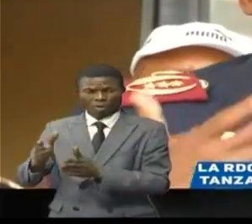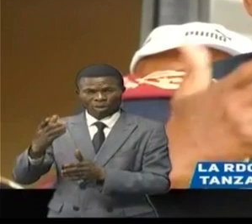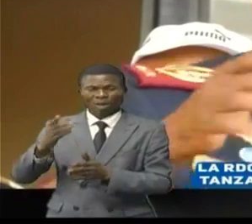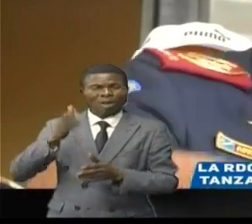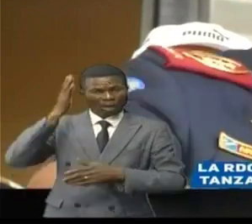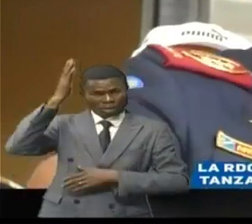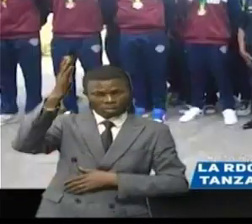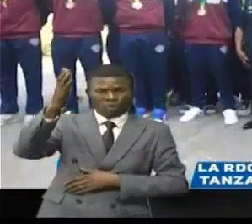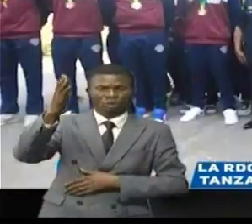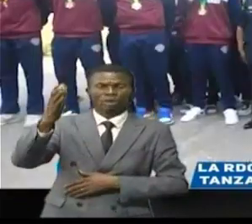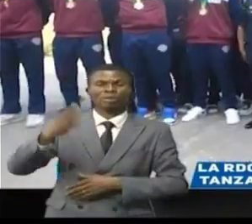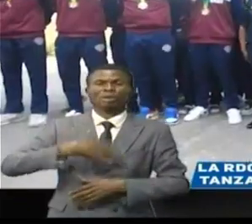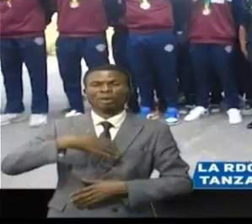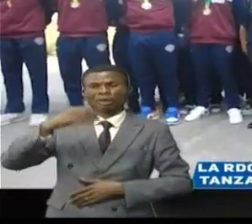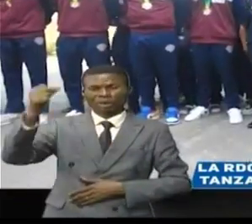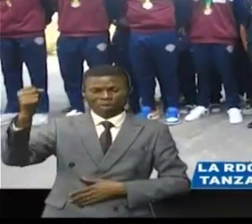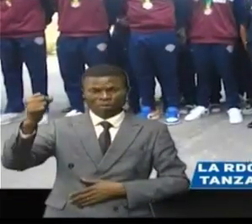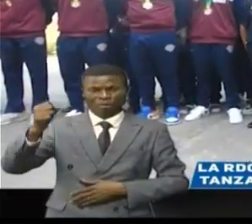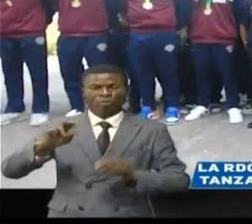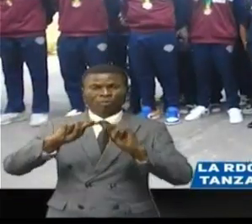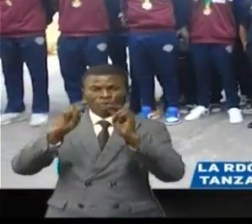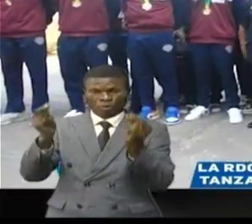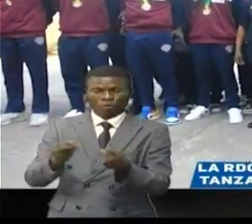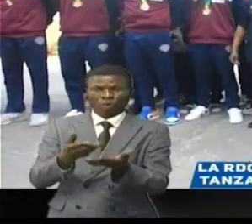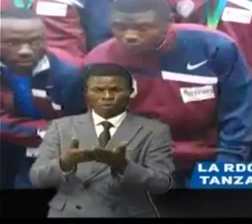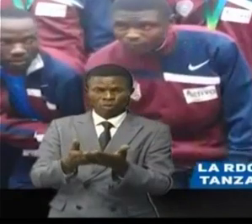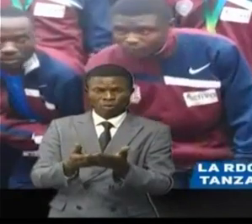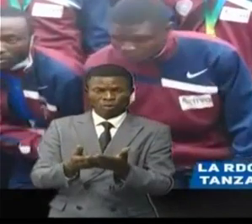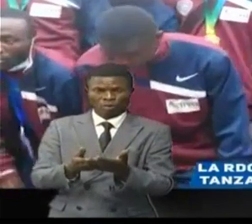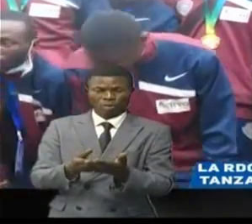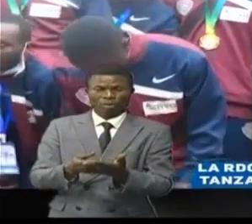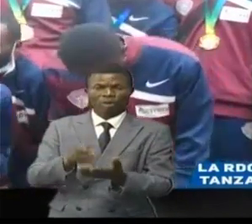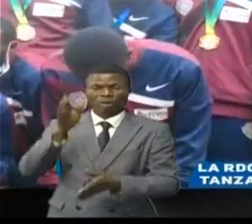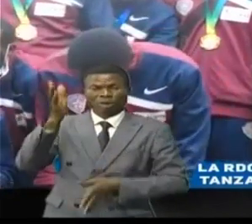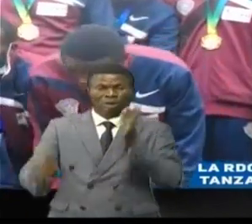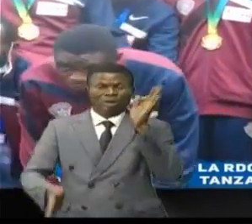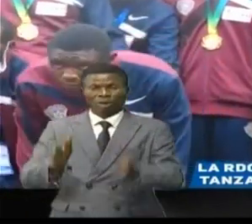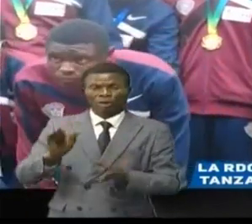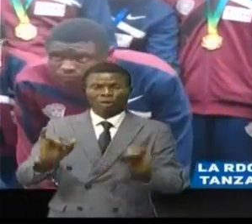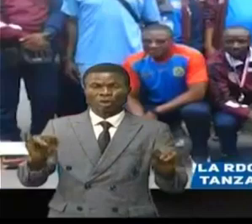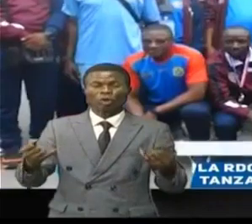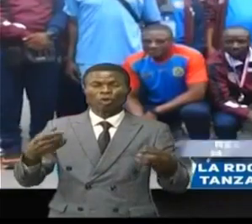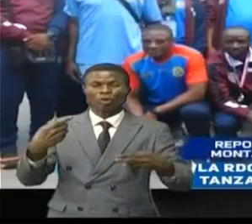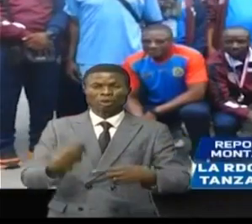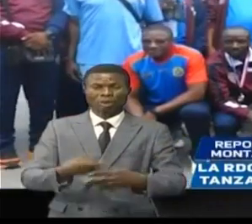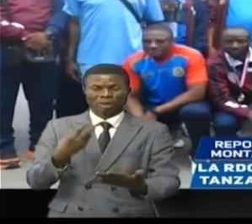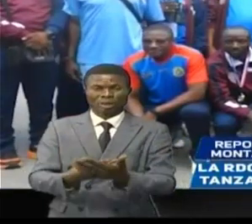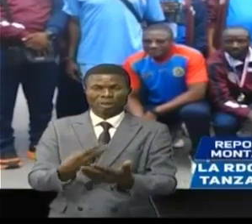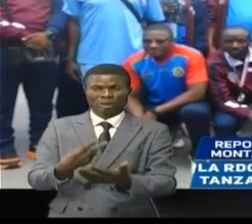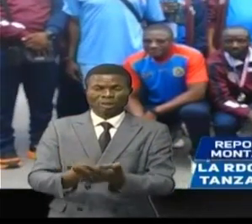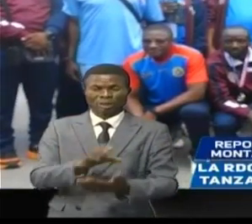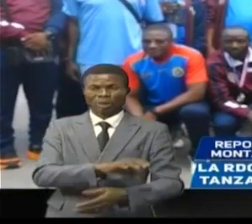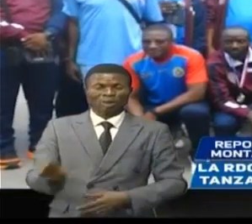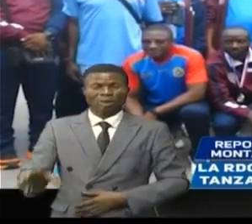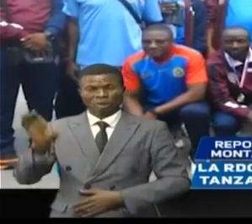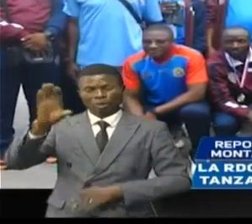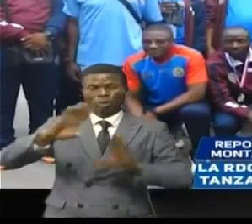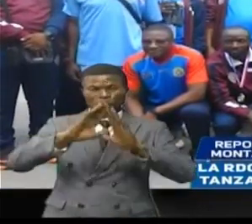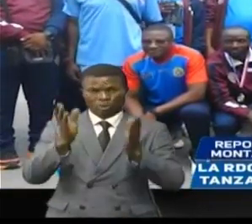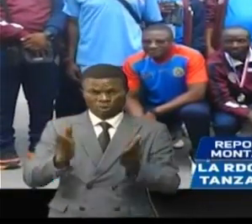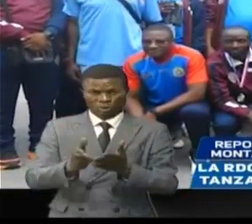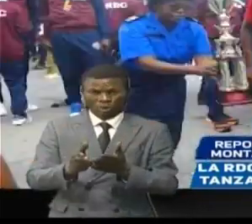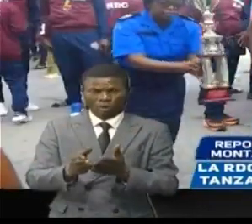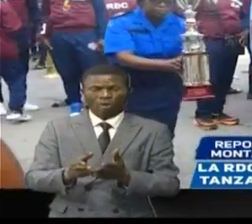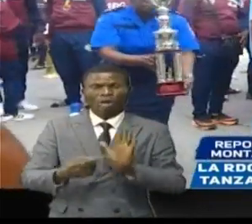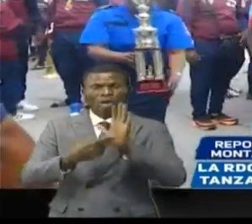aller à contre-attaque. Cette délégation, composée des athlètes, des joueurs de football et volleyball, tous ont exprimé